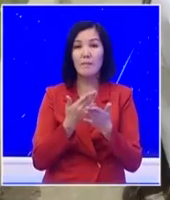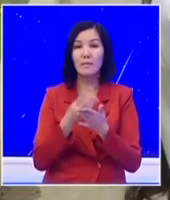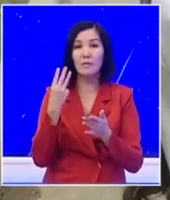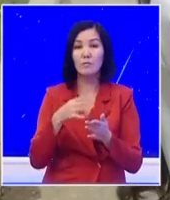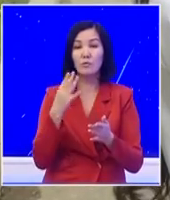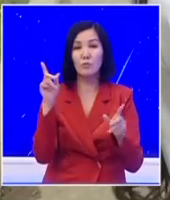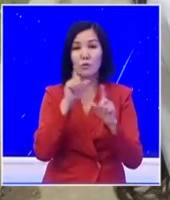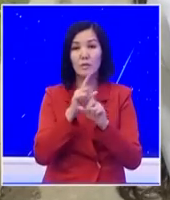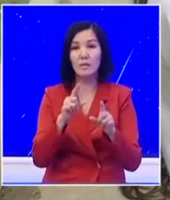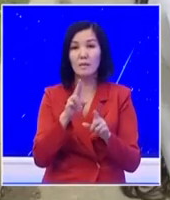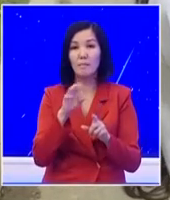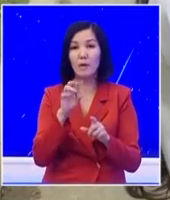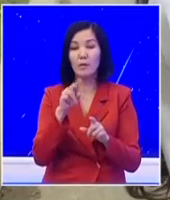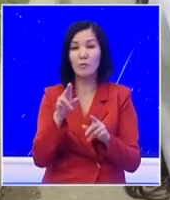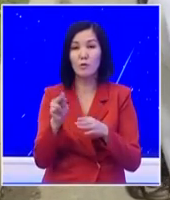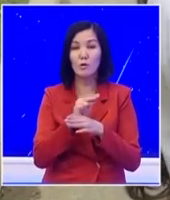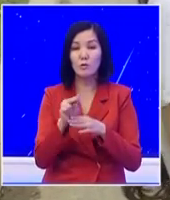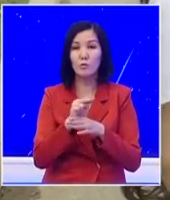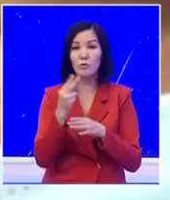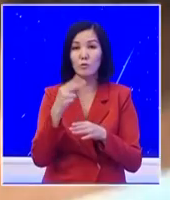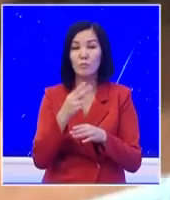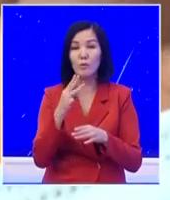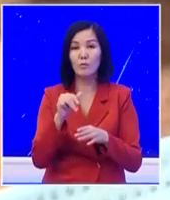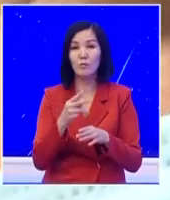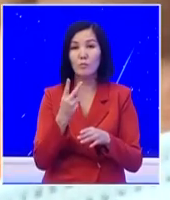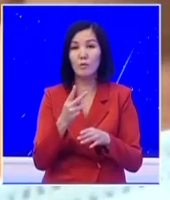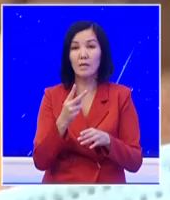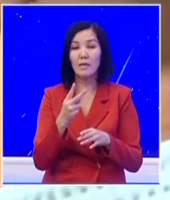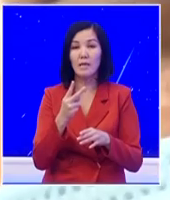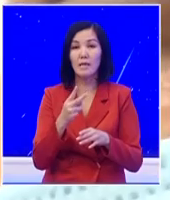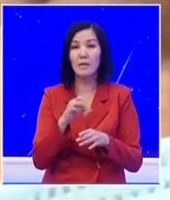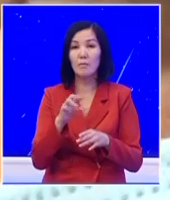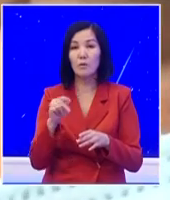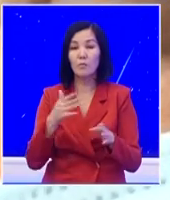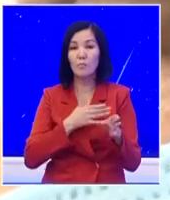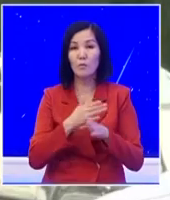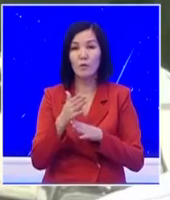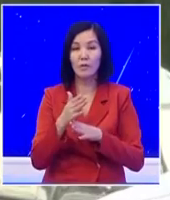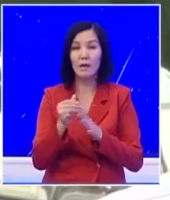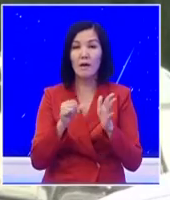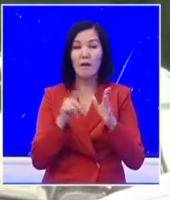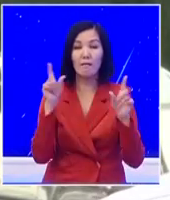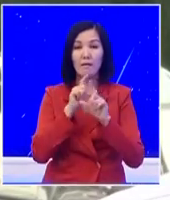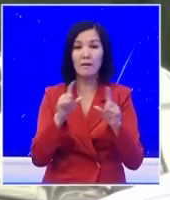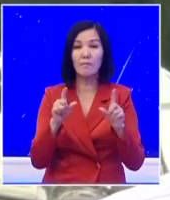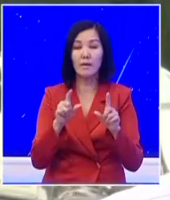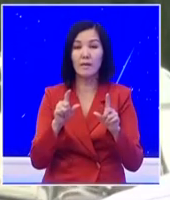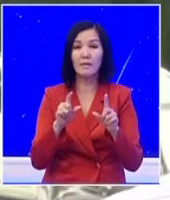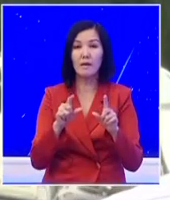34 нысанның пандустарын жөндеу жұмысына 24,2 миллион теңге бөлінді. 6 ғимаратқа